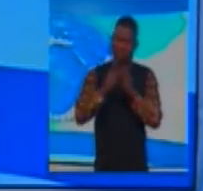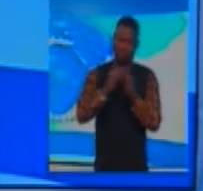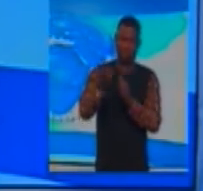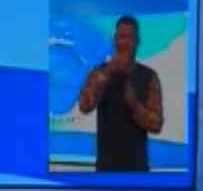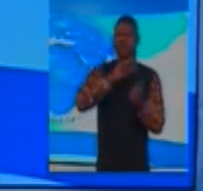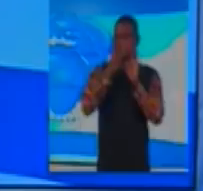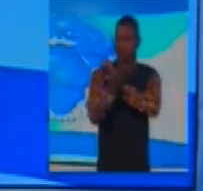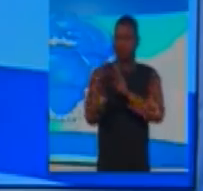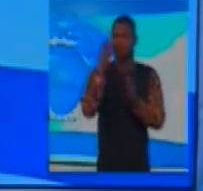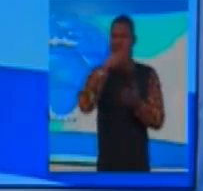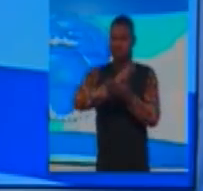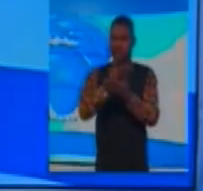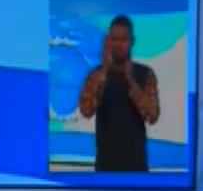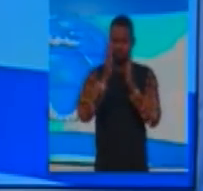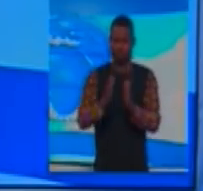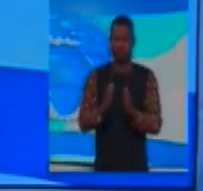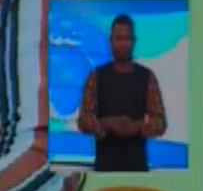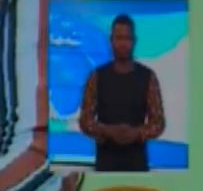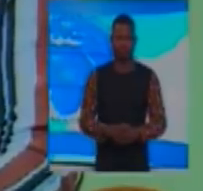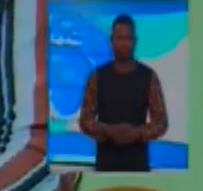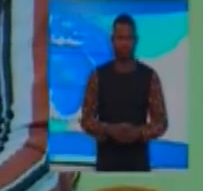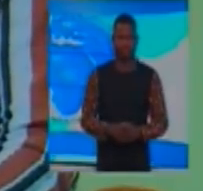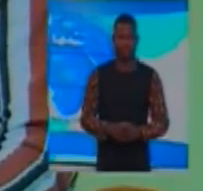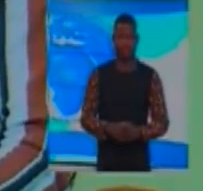point de presse avec Vincent Kendrebegou.